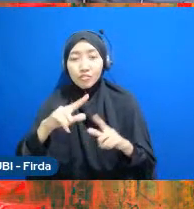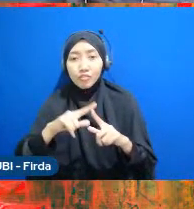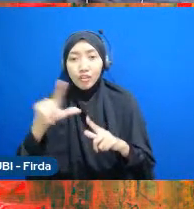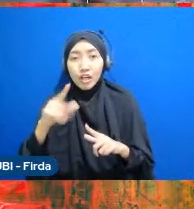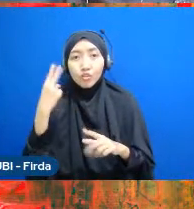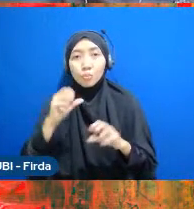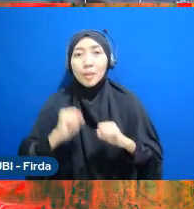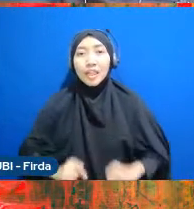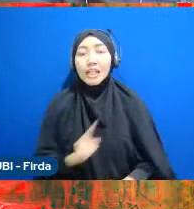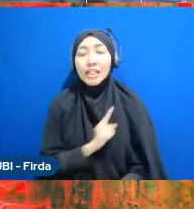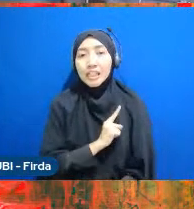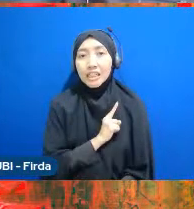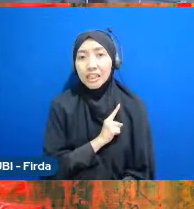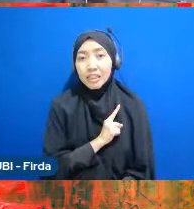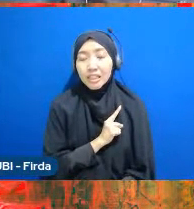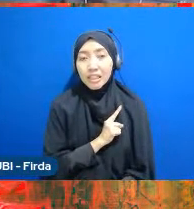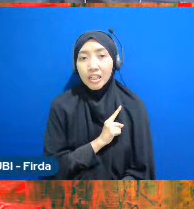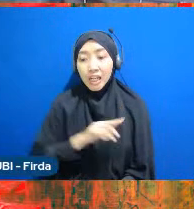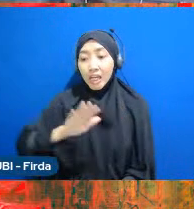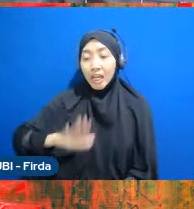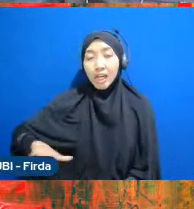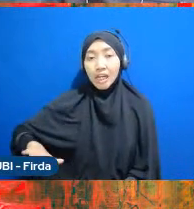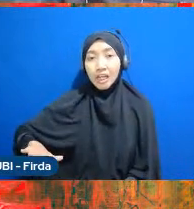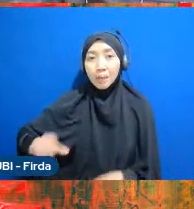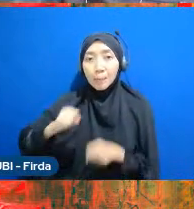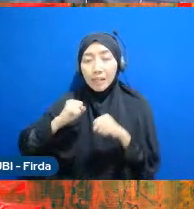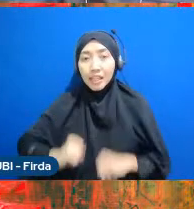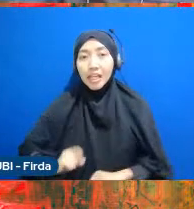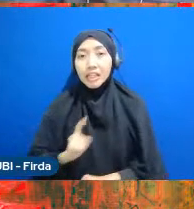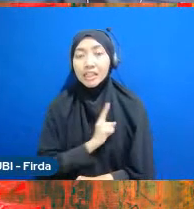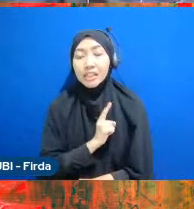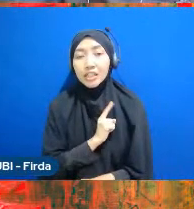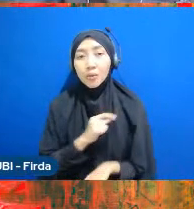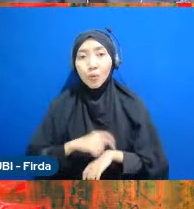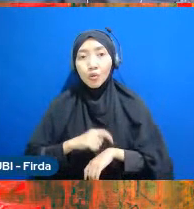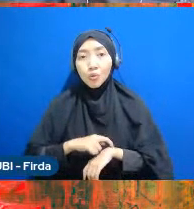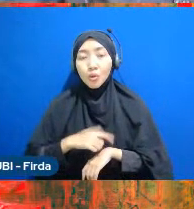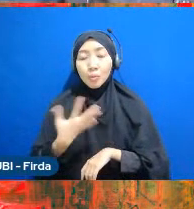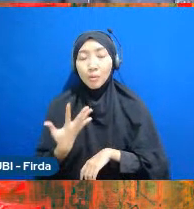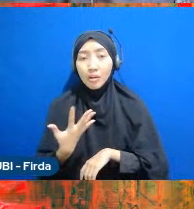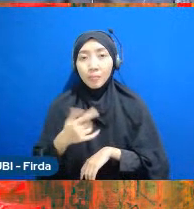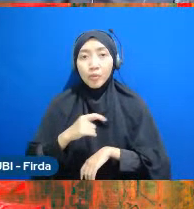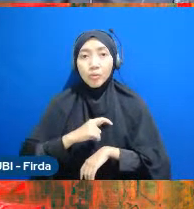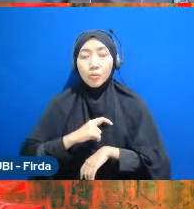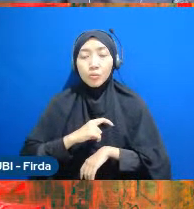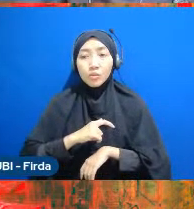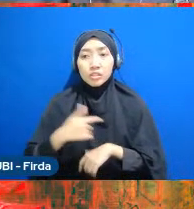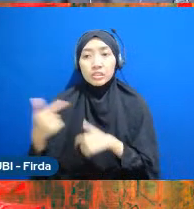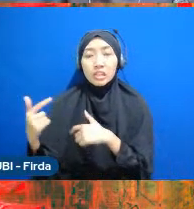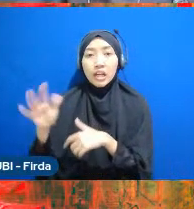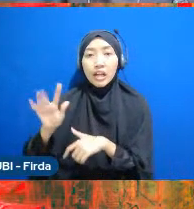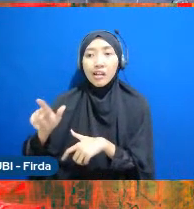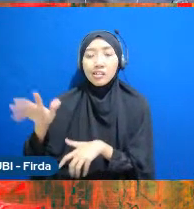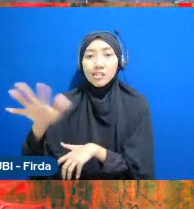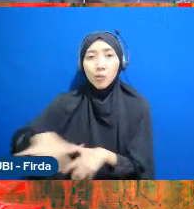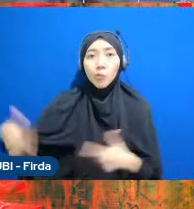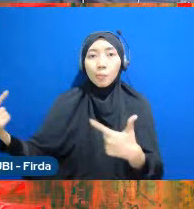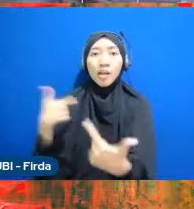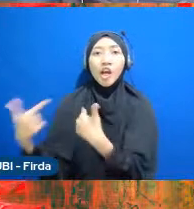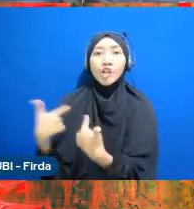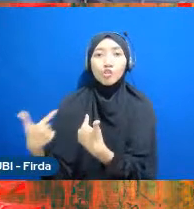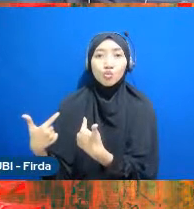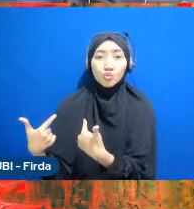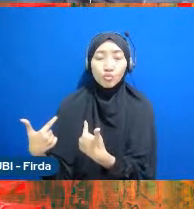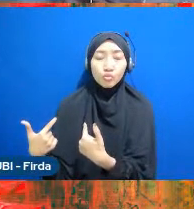mempertahankan diri. Jadi bagaimana seorang anak mempertahankan diri ketika dirinya terganggu, seperti itu.